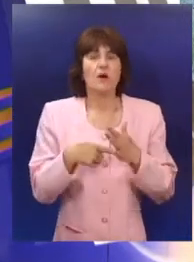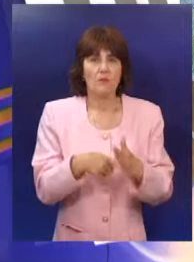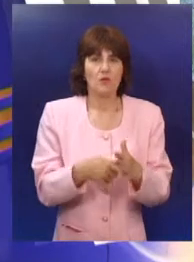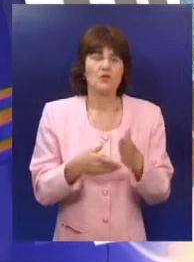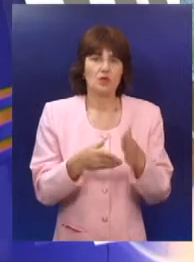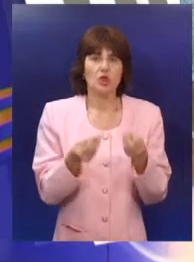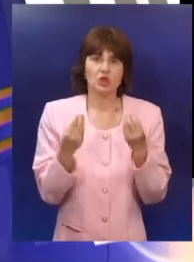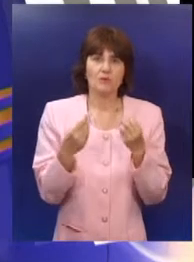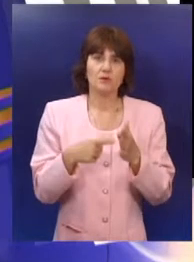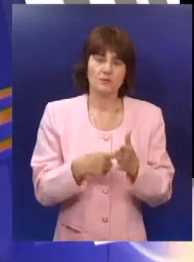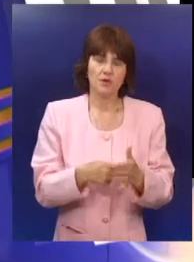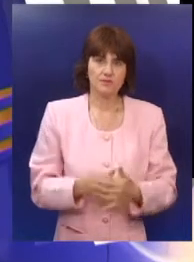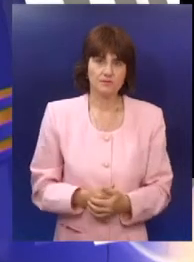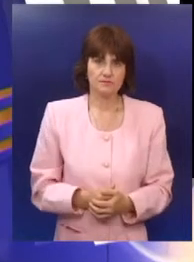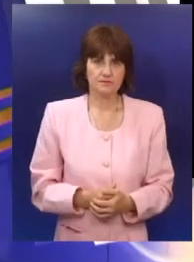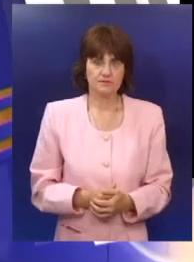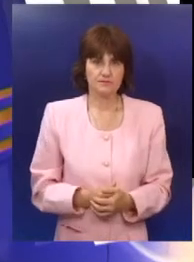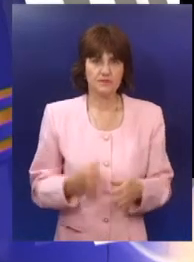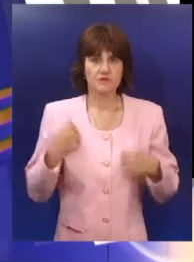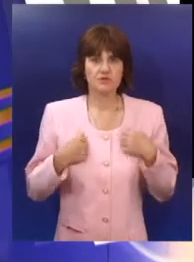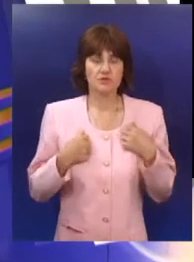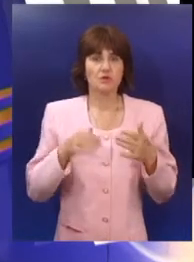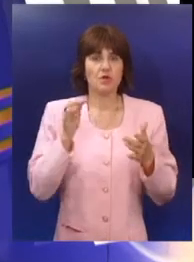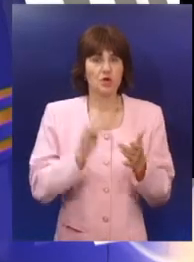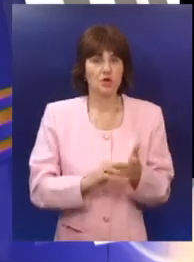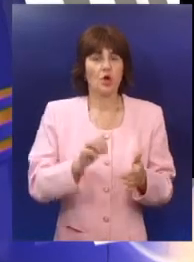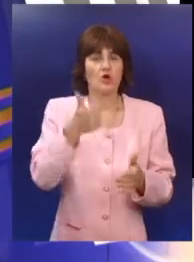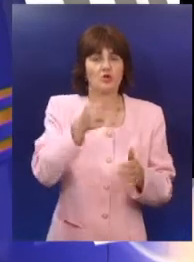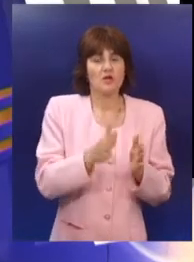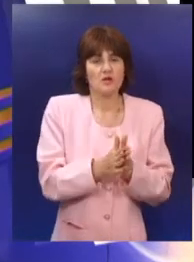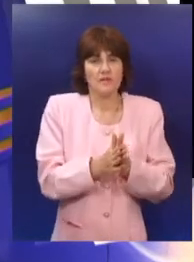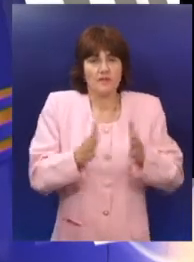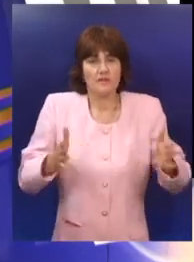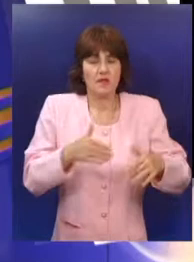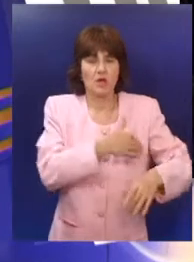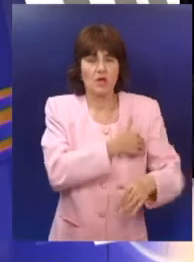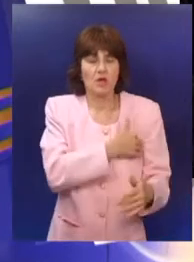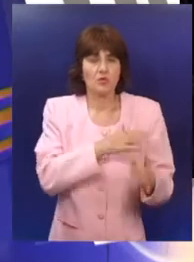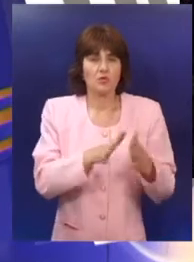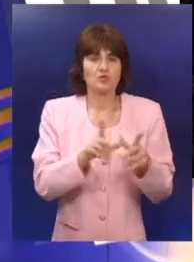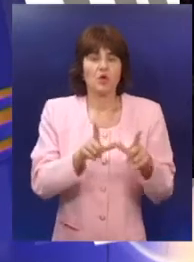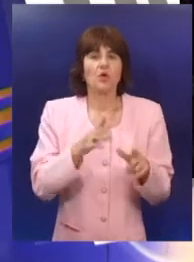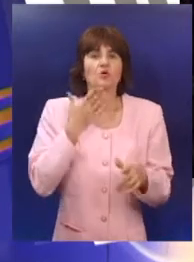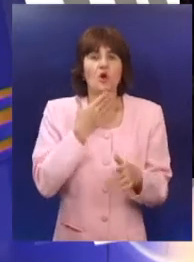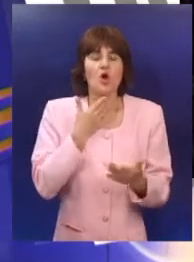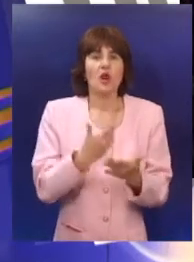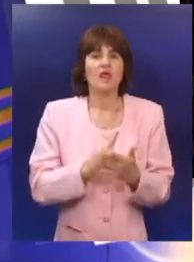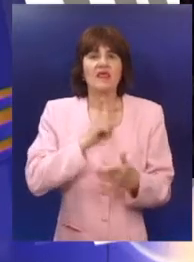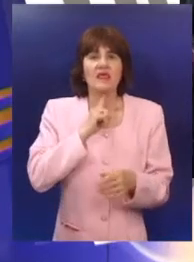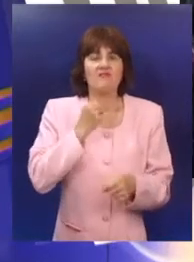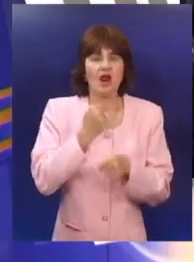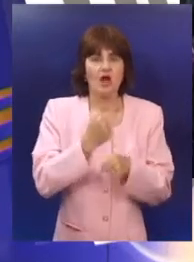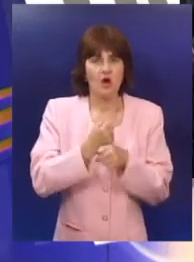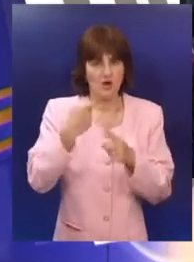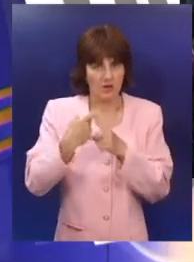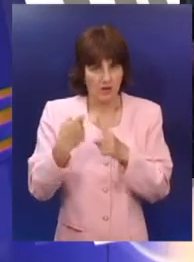pokazalo da je ovo bio dobar potez. Subotica će od jeseni dobiti još jedno bilingvalno odeljenje u osnovnoj školi Ivan Goran Kovačić, gde će se